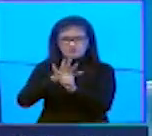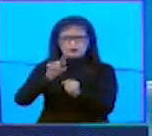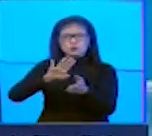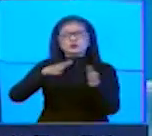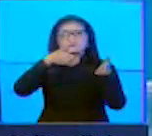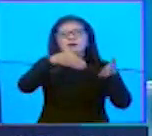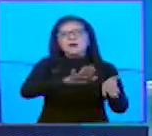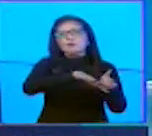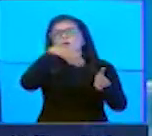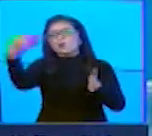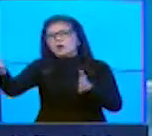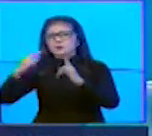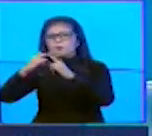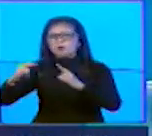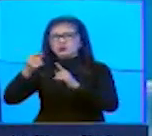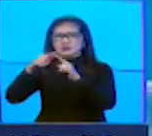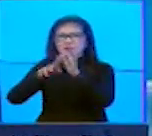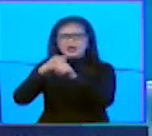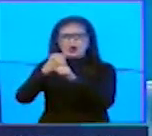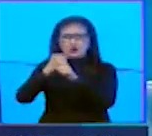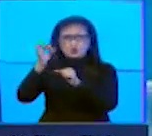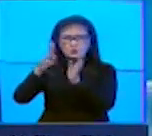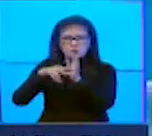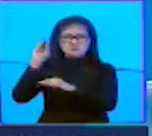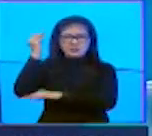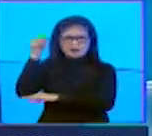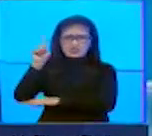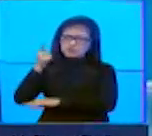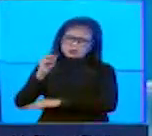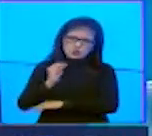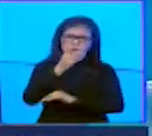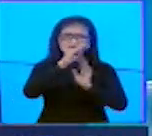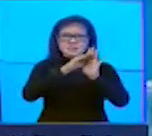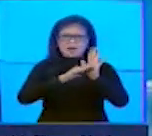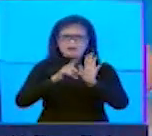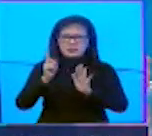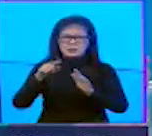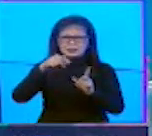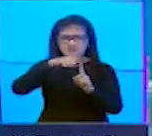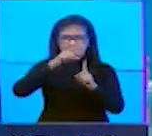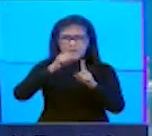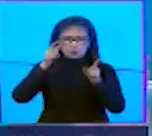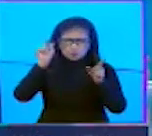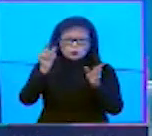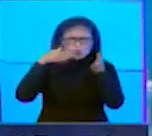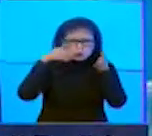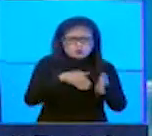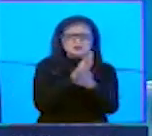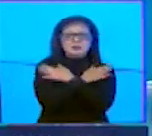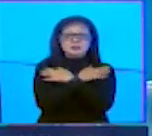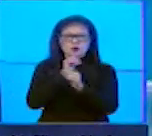Rangon, Jakarta Timur, asalkan memenuhi syarat karena saat ini TPU khusus untuk memakamkan jenazah